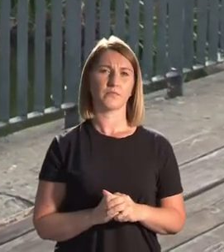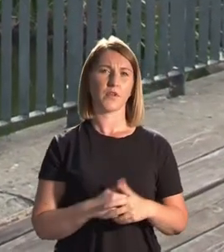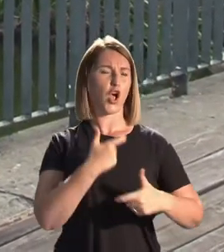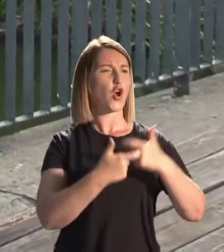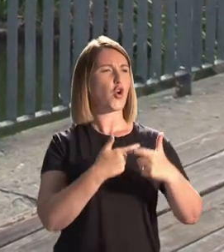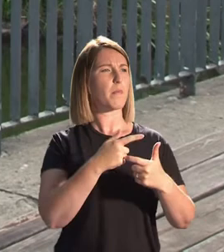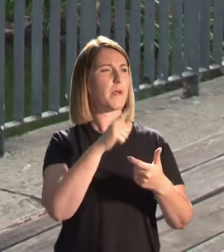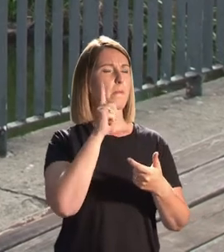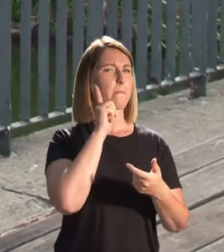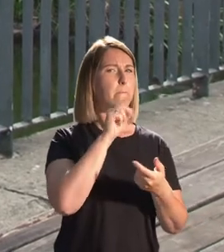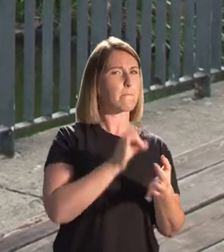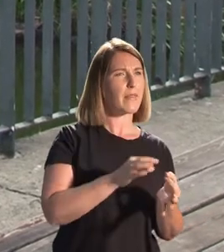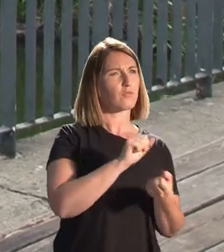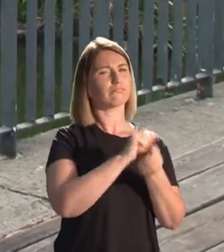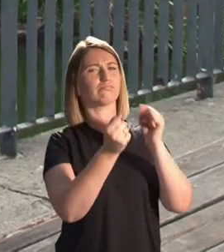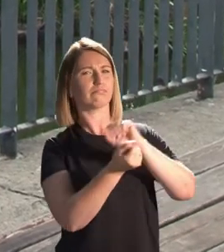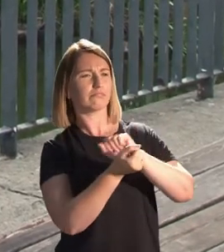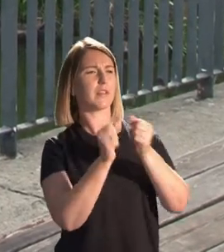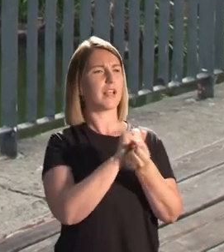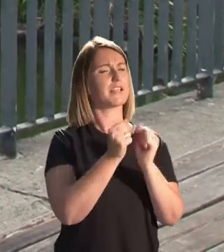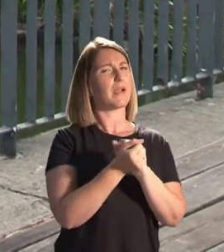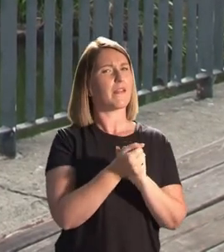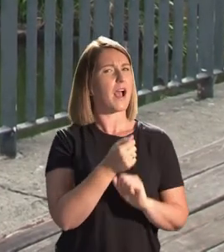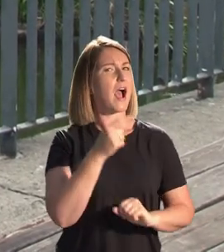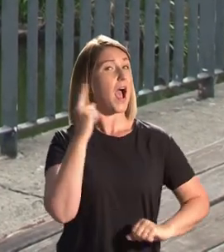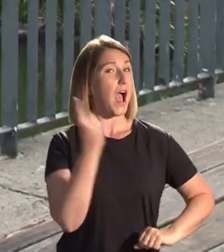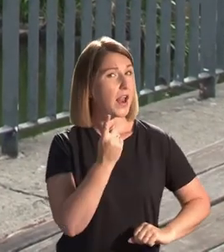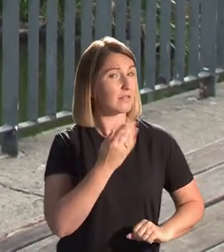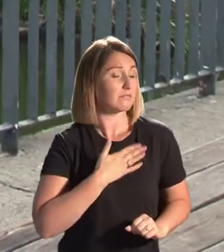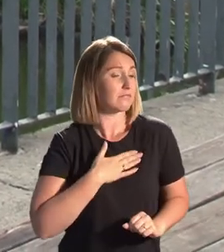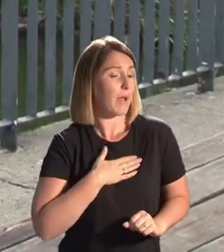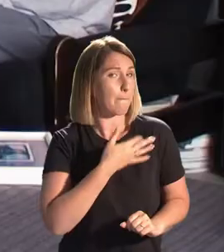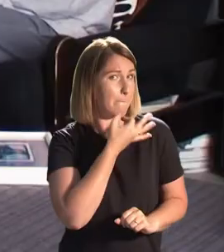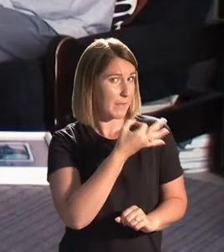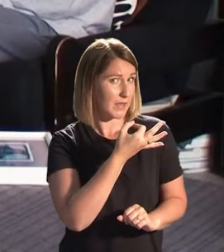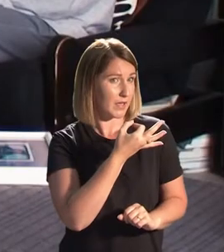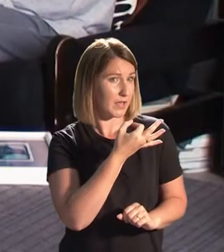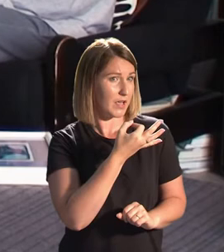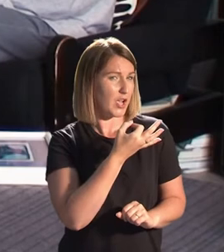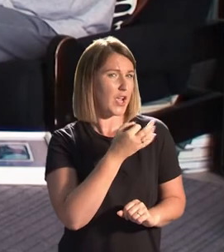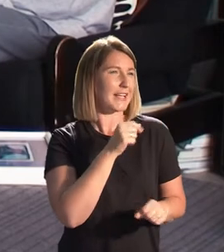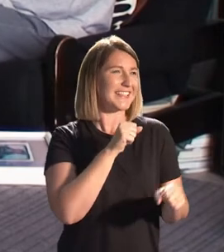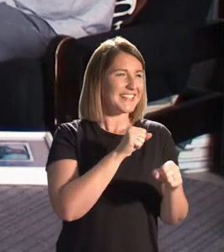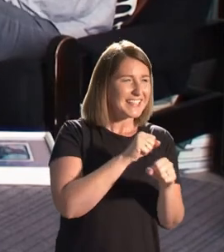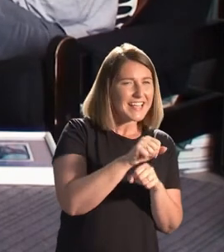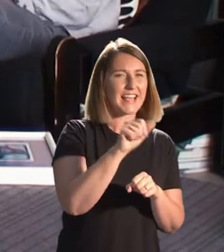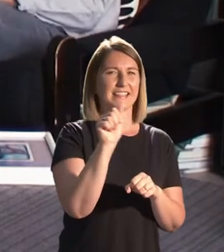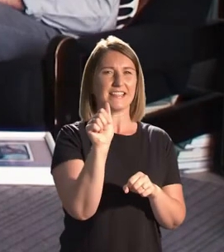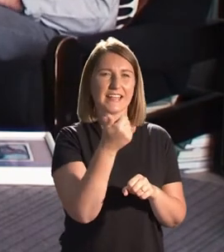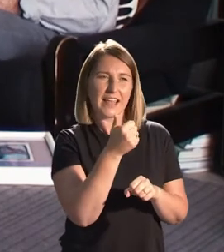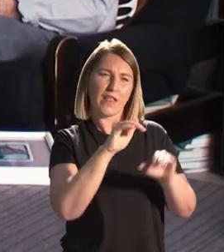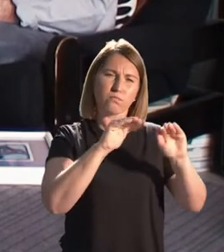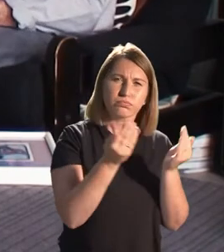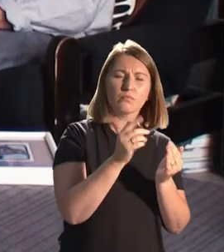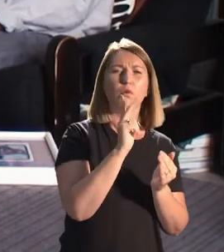Stosuje pan płodozmian, tak? Ale w tym, jak to pan wspomniał, a w tym płodozmianie, czy jest jakiś wyróżnik,